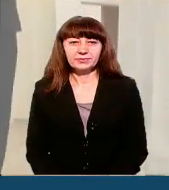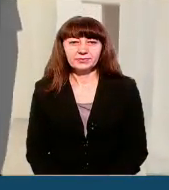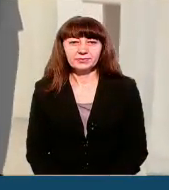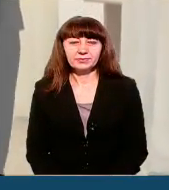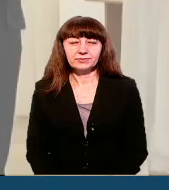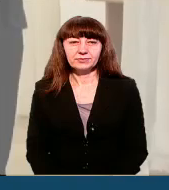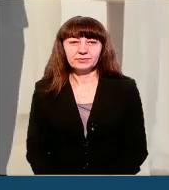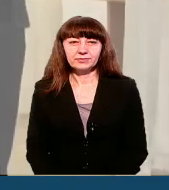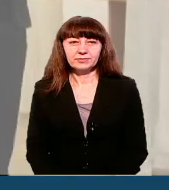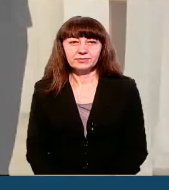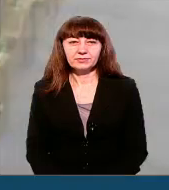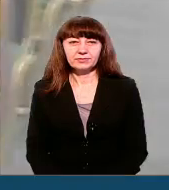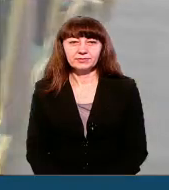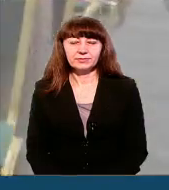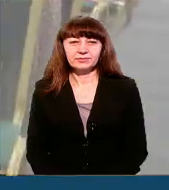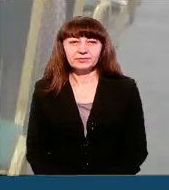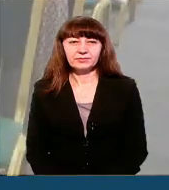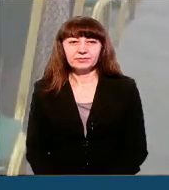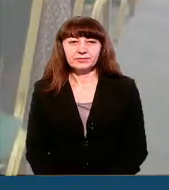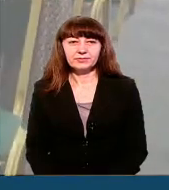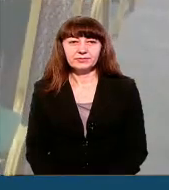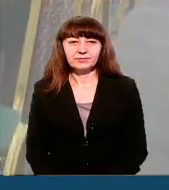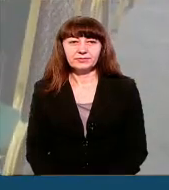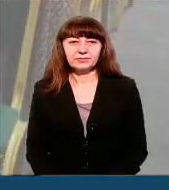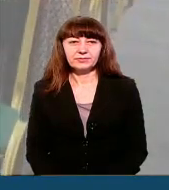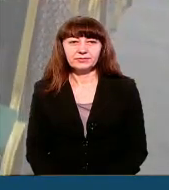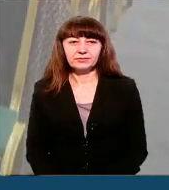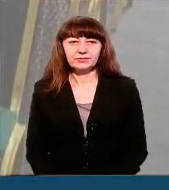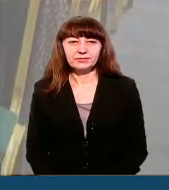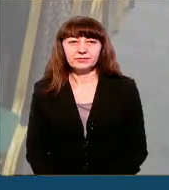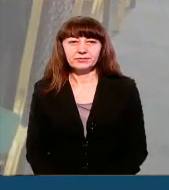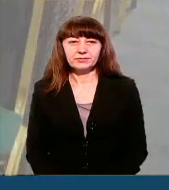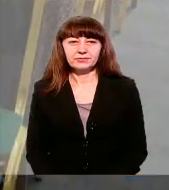алаңға айналатыны сөзсіз. Рахат Сейітхан, Алексей Тник, Қостанай, телеарнасы.